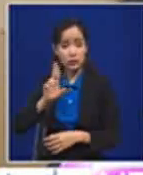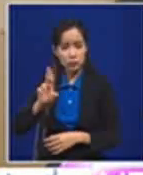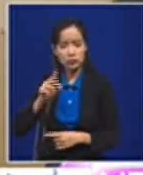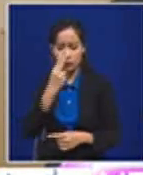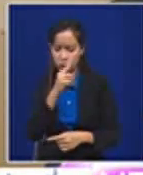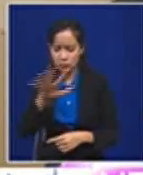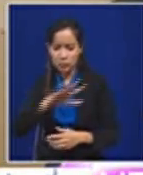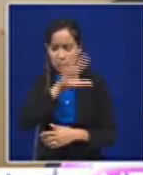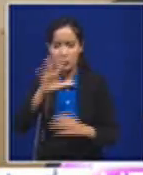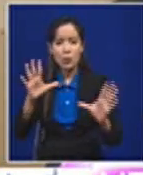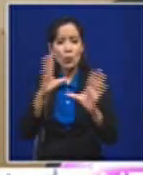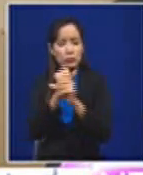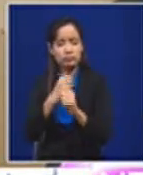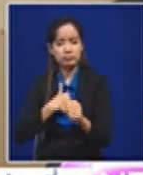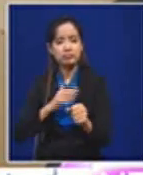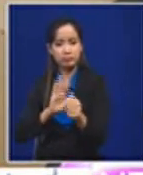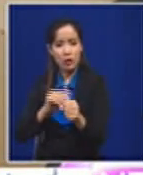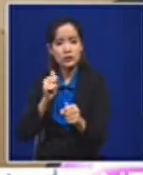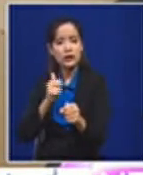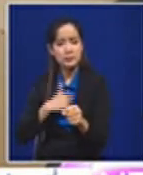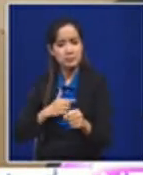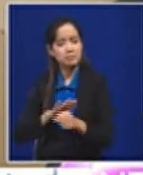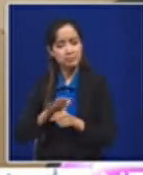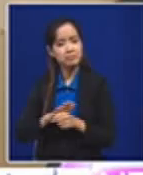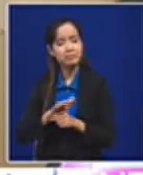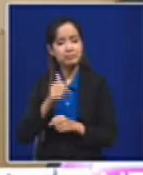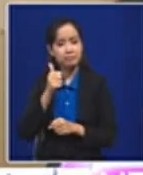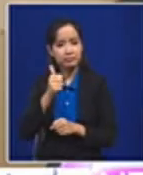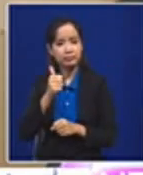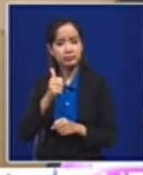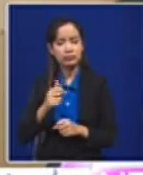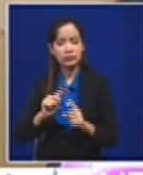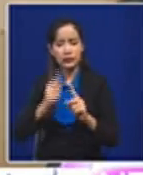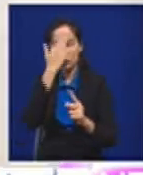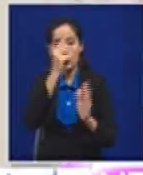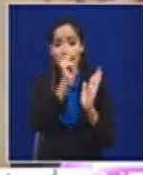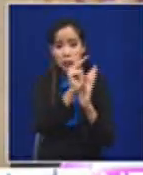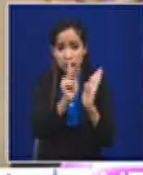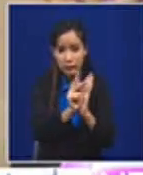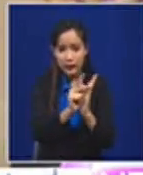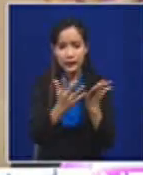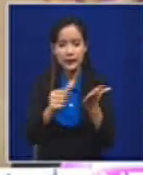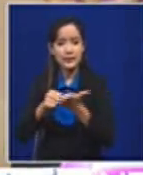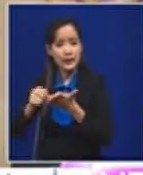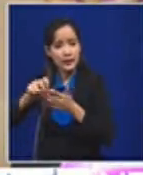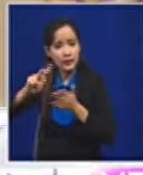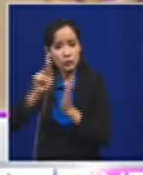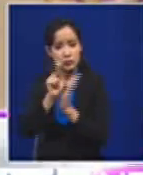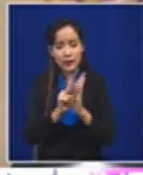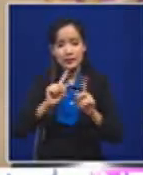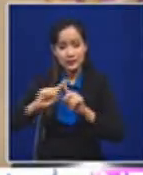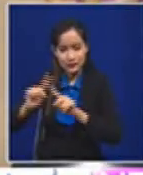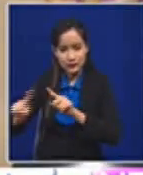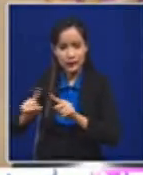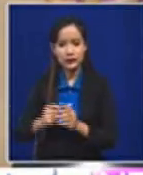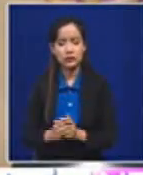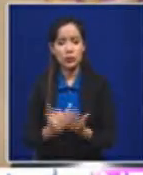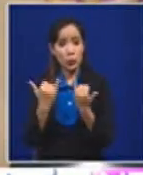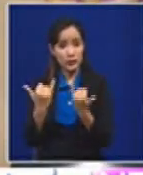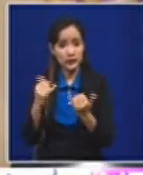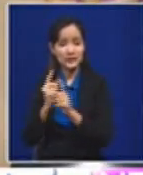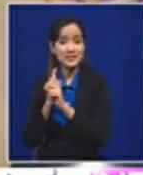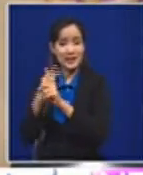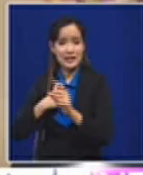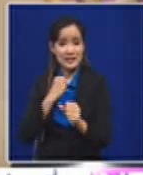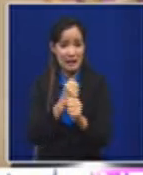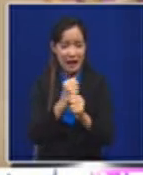พอใจนะครับโดยเฉพาะการออกกฎระเบียบหรือการแก้กฎหมายต่างๆเนี่ยนะครับวันนี้เราเดินตามมาตรฐานสากลมาได้ครึ่งทางแล้ว